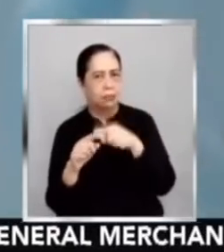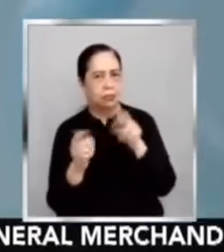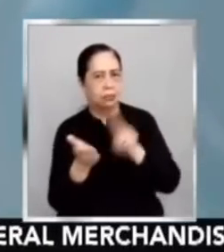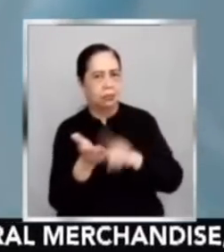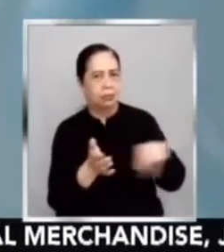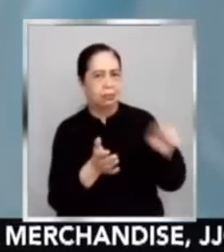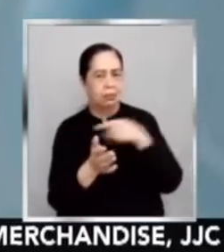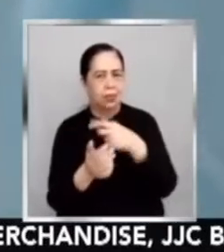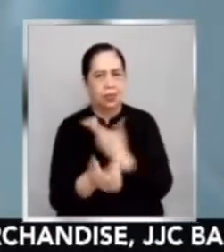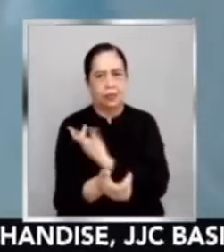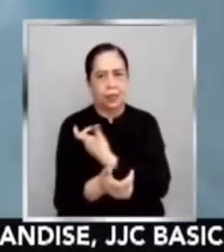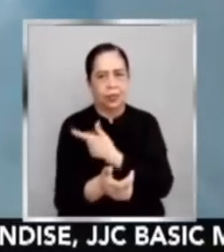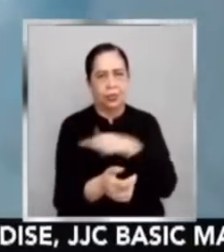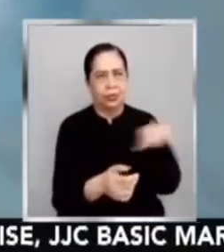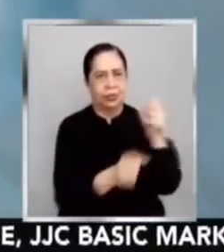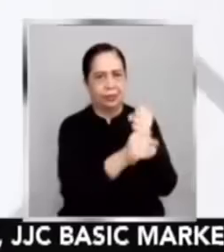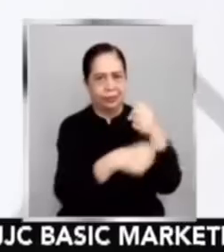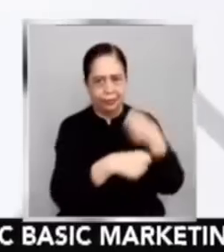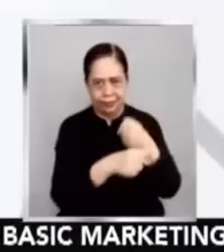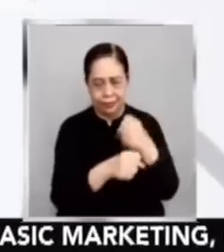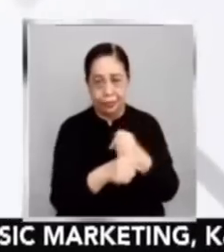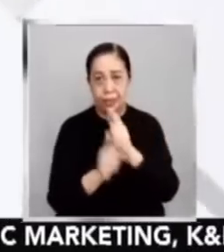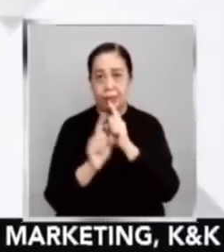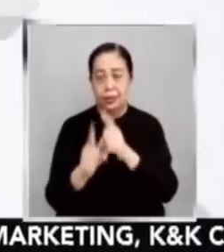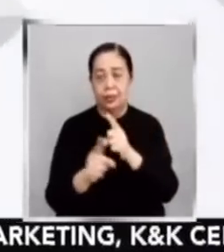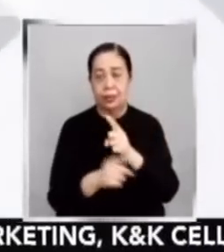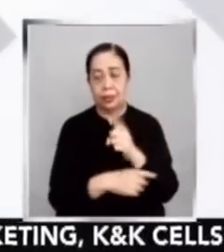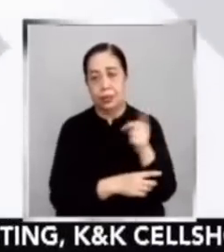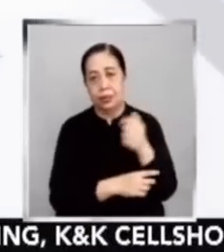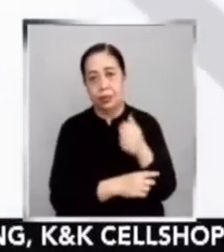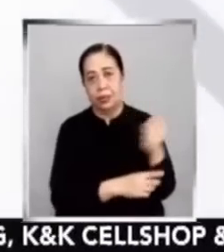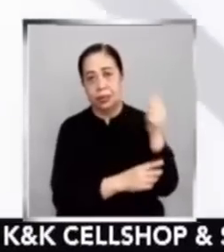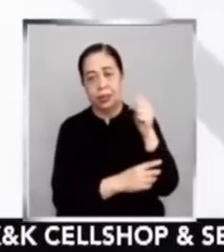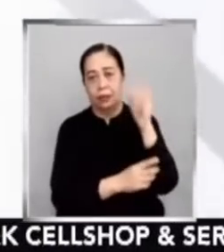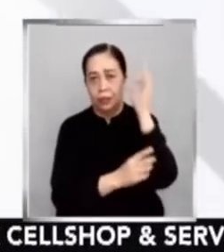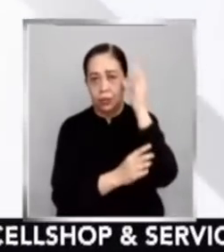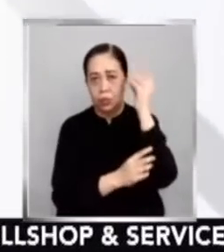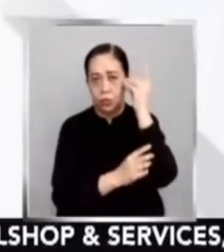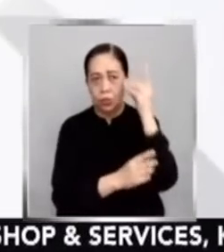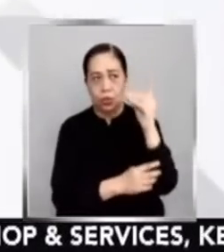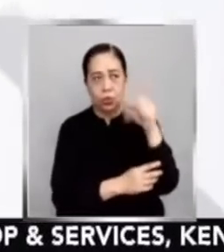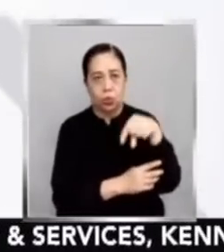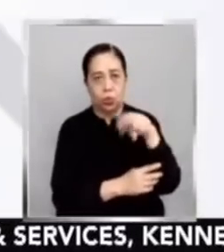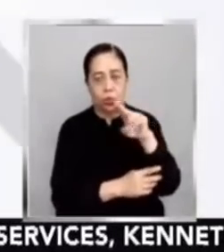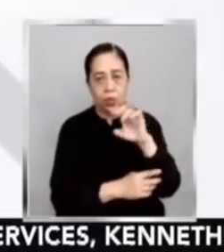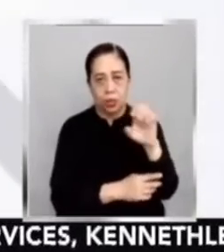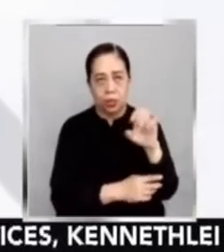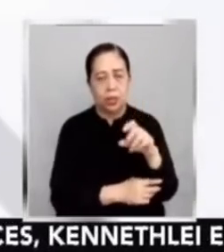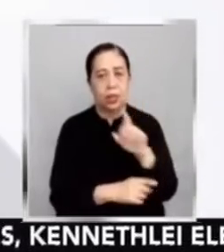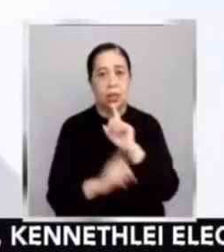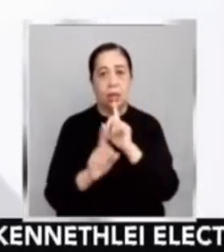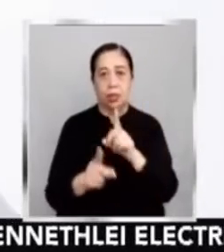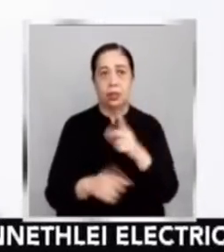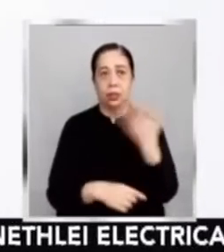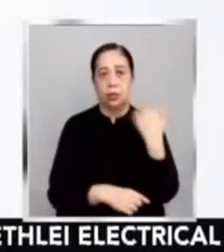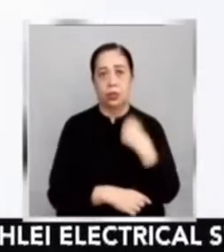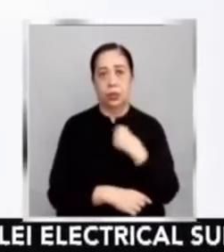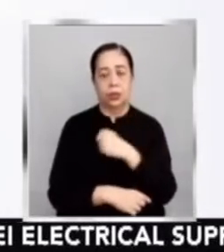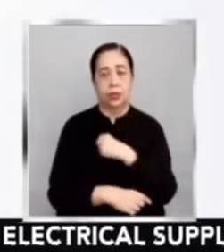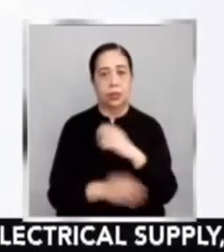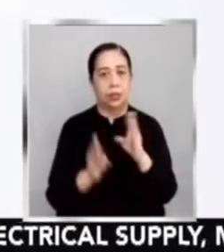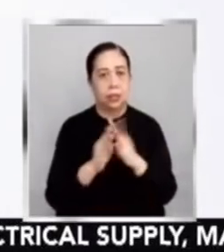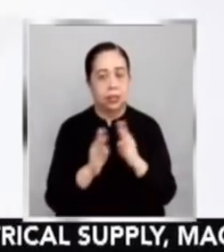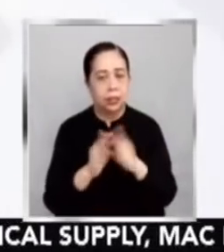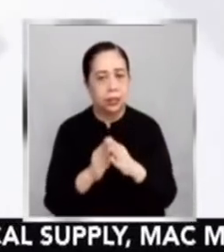vaccine manufacturer. Tugon ni Duque. Sagot naman yan doon sa Senate hearing na alala ninyo na nagpaliwanag